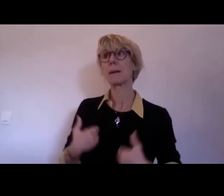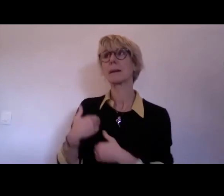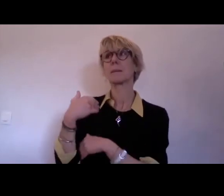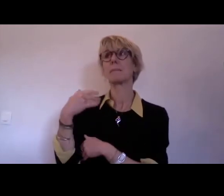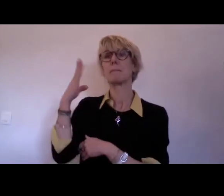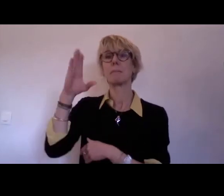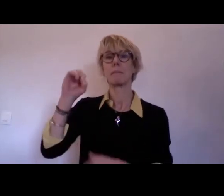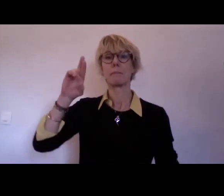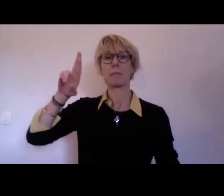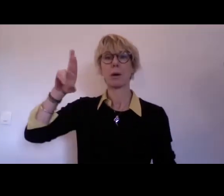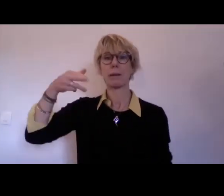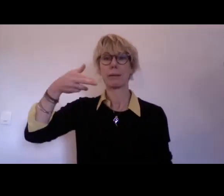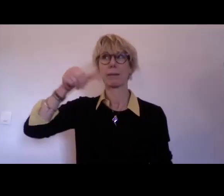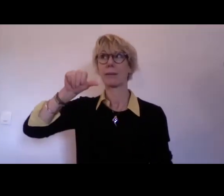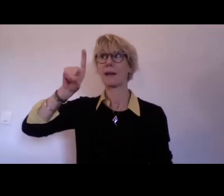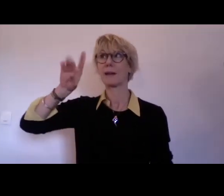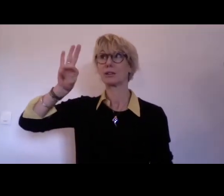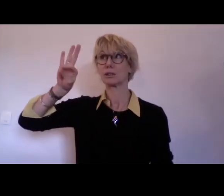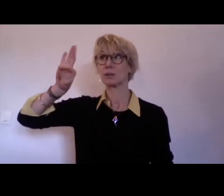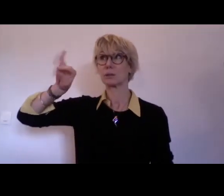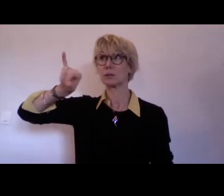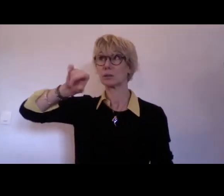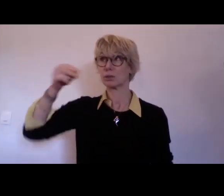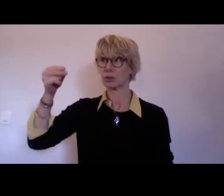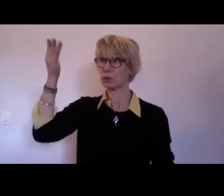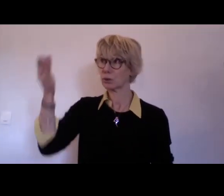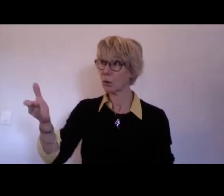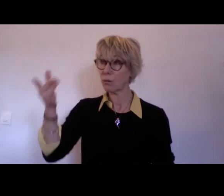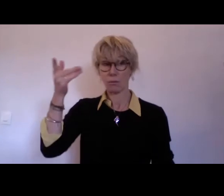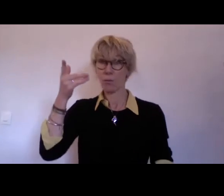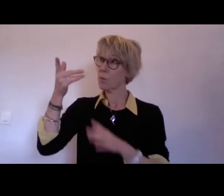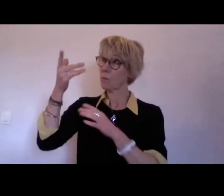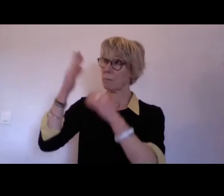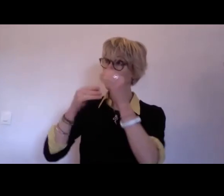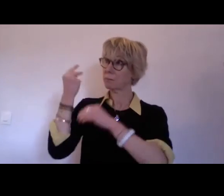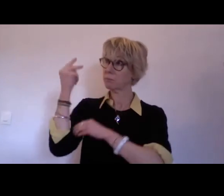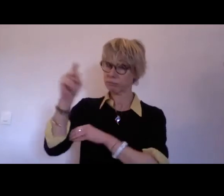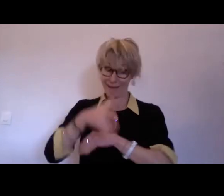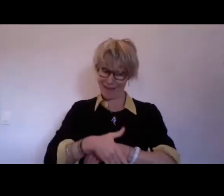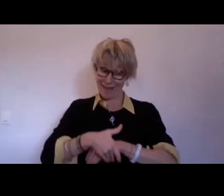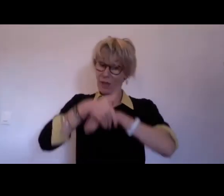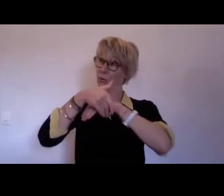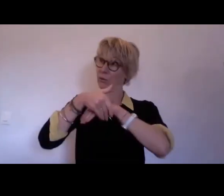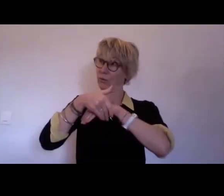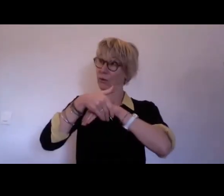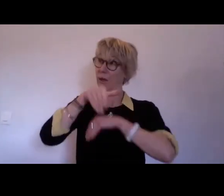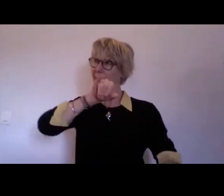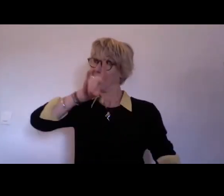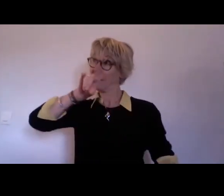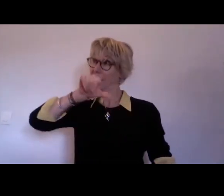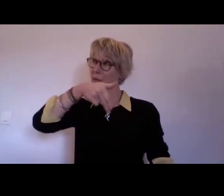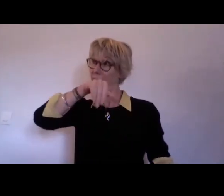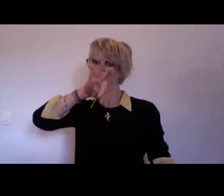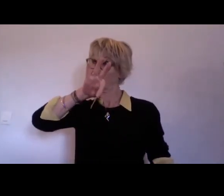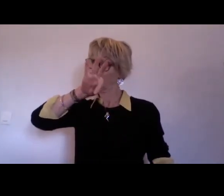pouvez nous raconter un peu comment vous avez vécu les choses pendant ces confinements et cette distanciation sociale, avec toutes ces